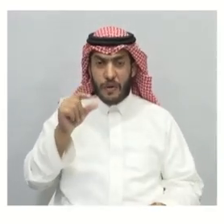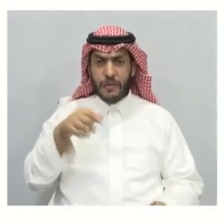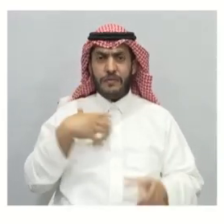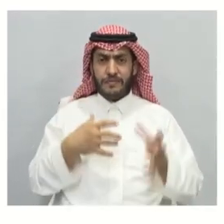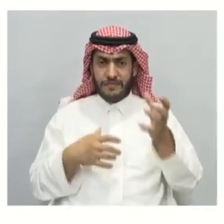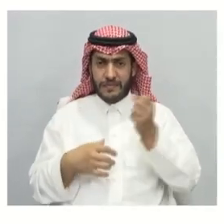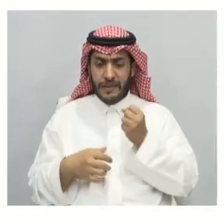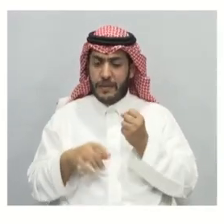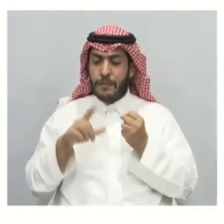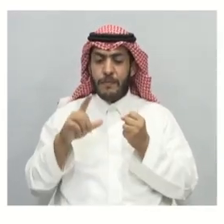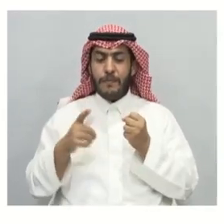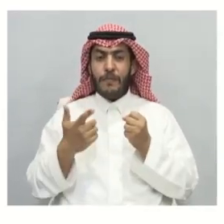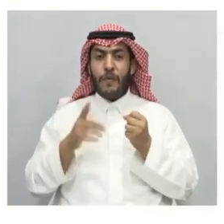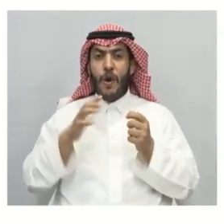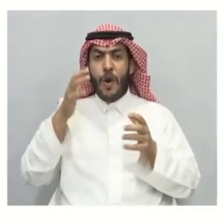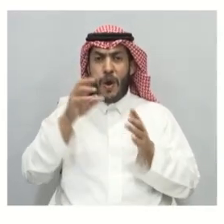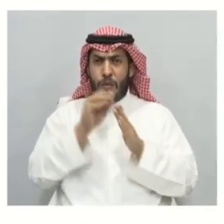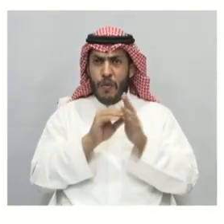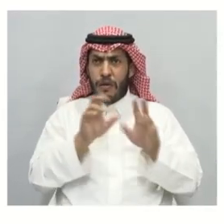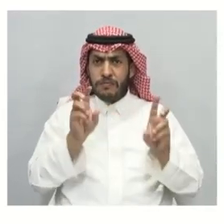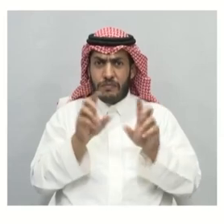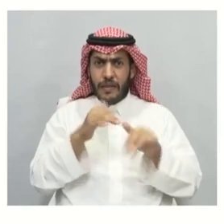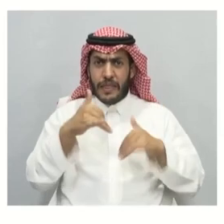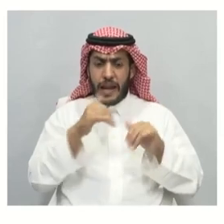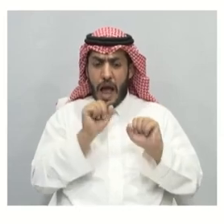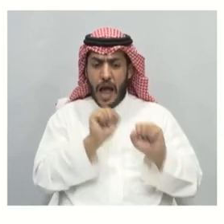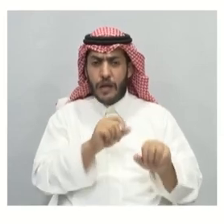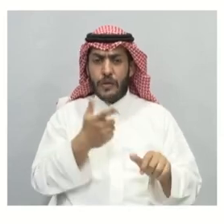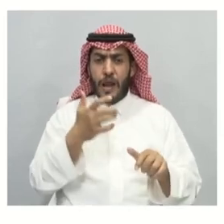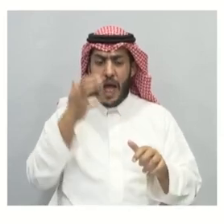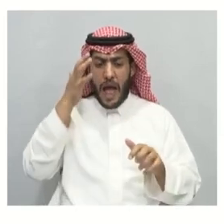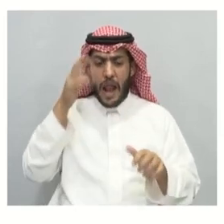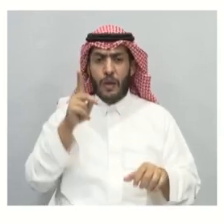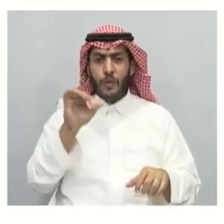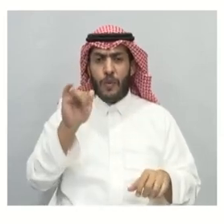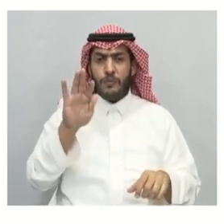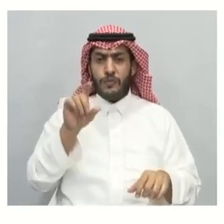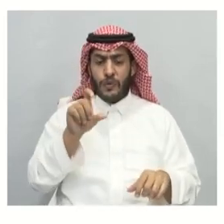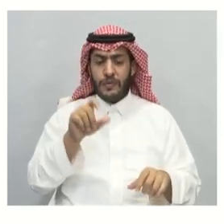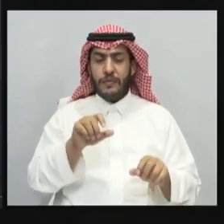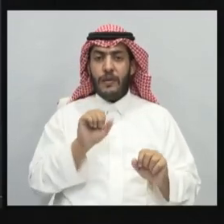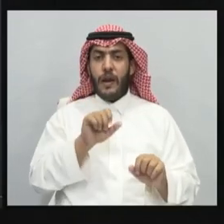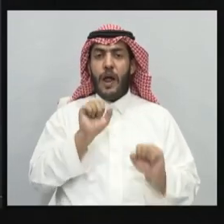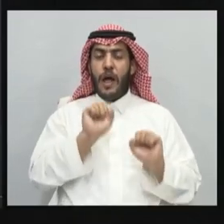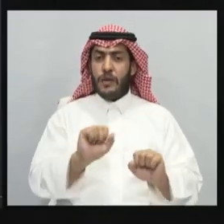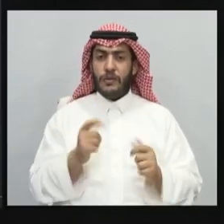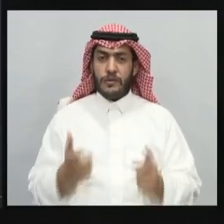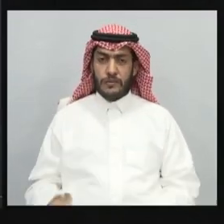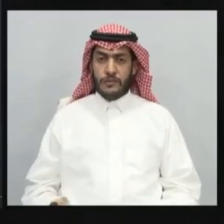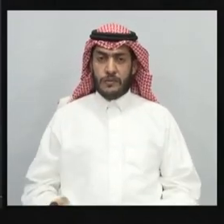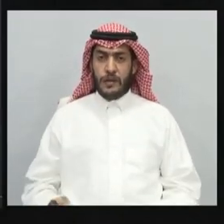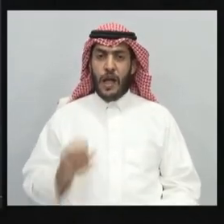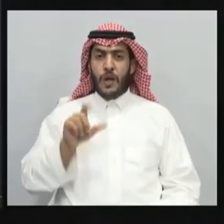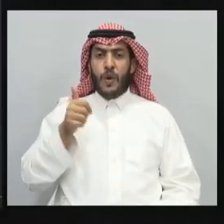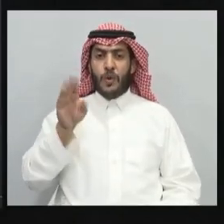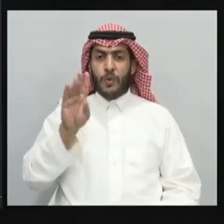اخذ مين اخذ نموذج طمسون اخذ نموذج طمسون واللي اخذناه الحصه الماضيه انه عباره عن ايش عباره عن